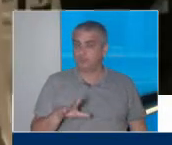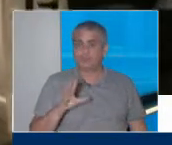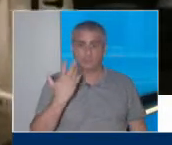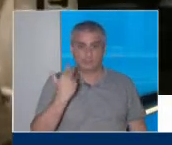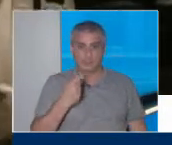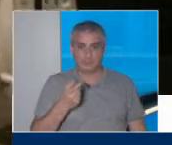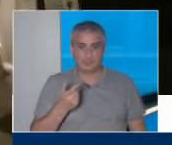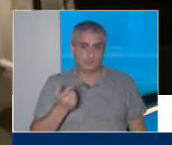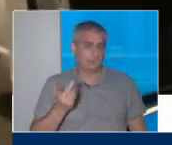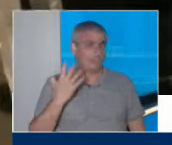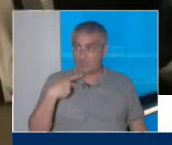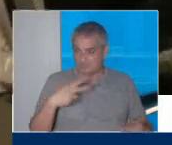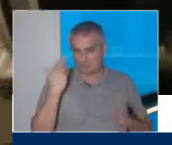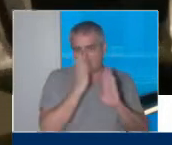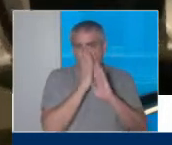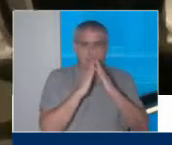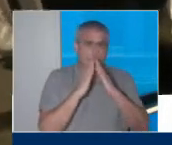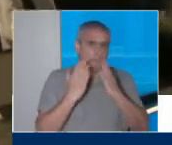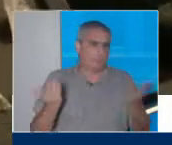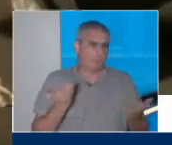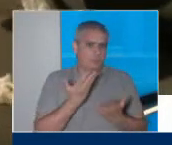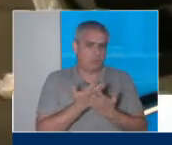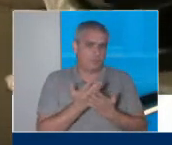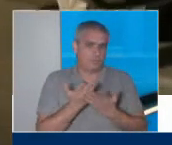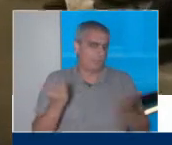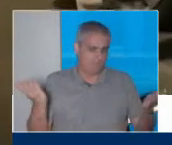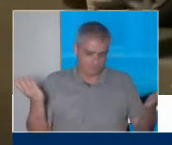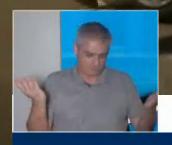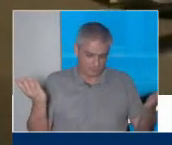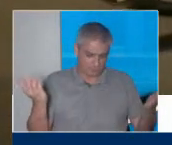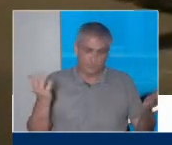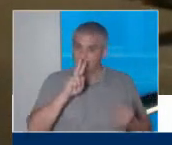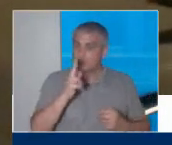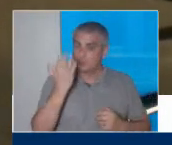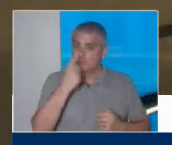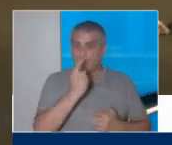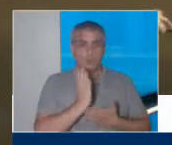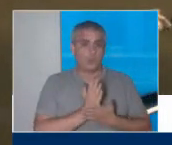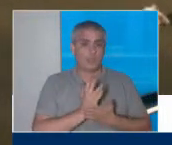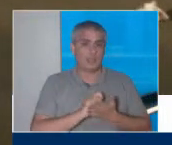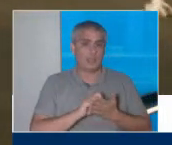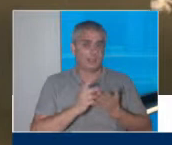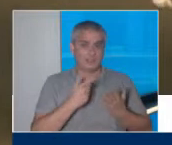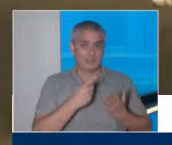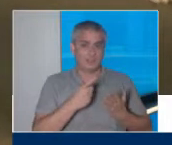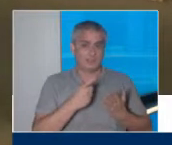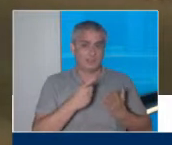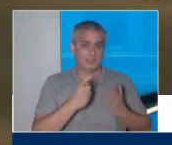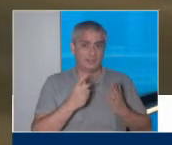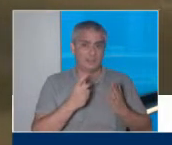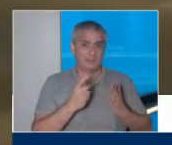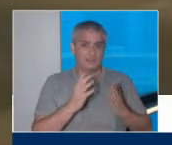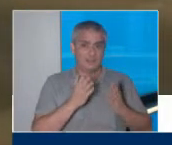היה מסתגר בתוך הבית, בעצם העובדה שהוא שעתיים לפני הוא היה מכין את הבית, את החדר